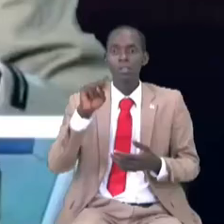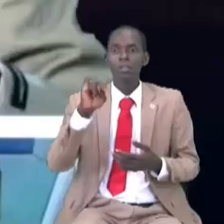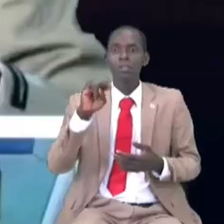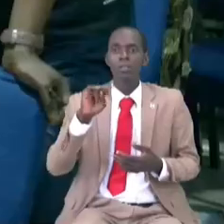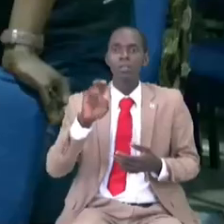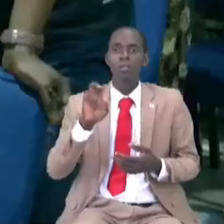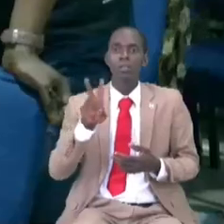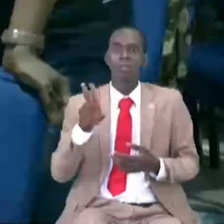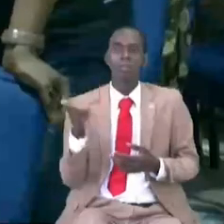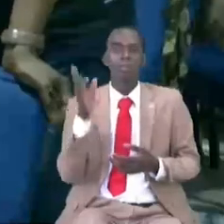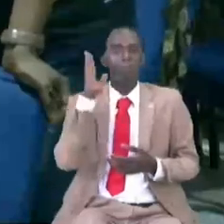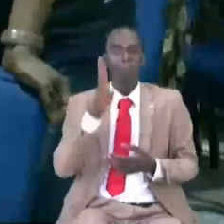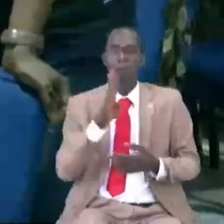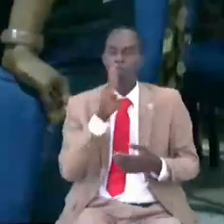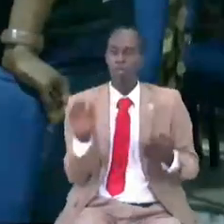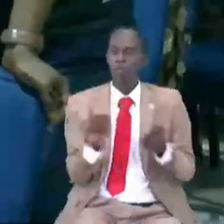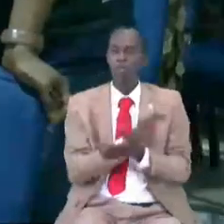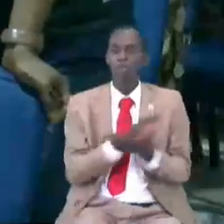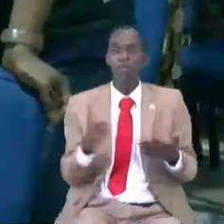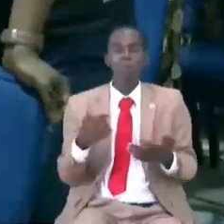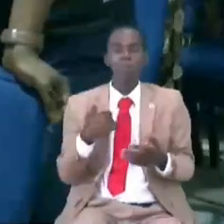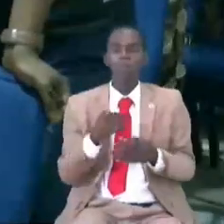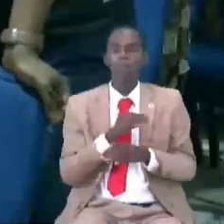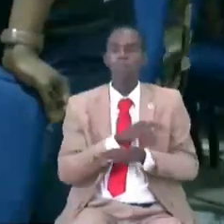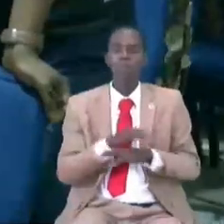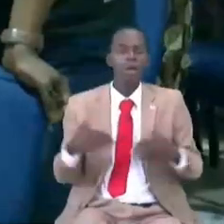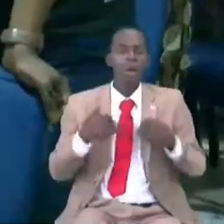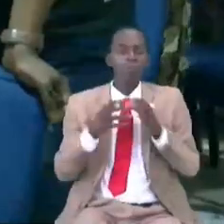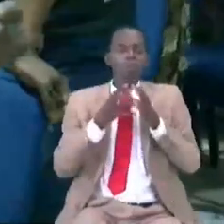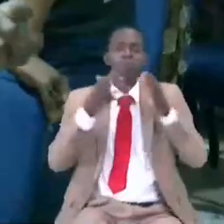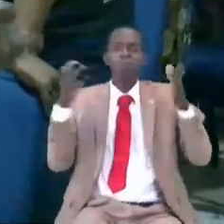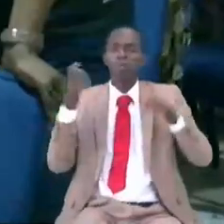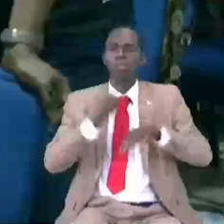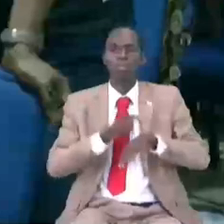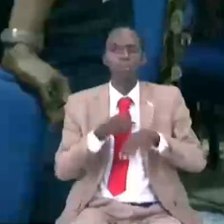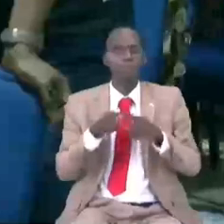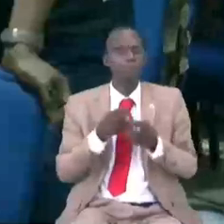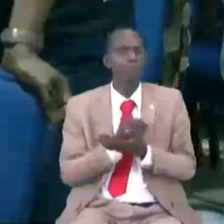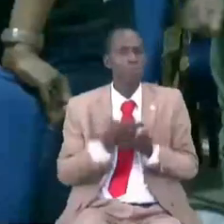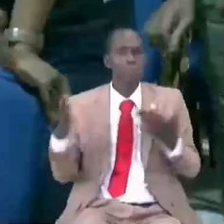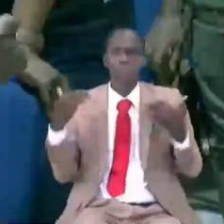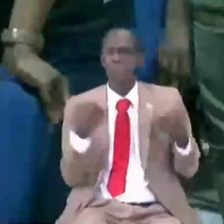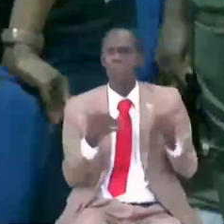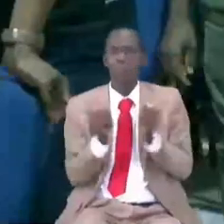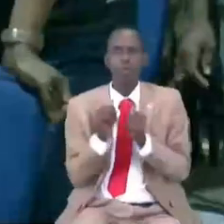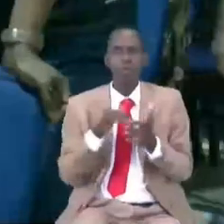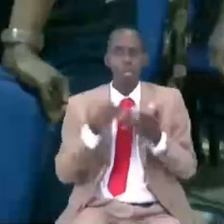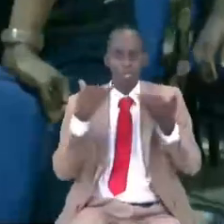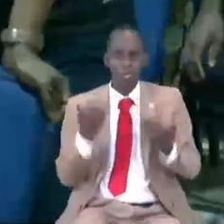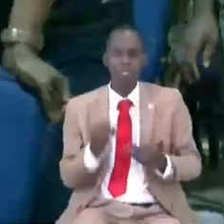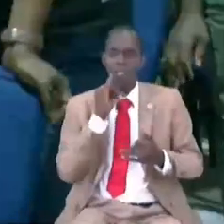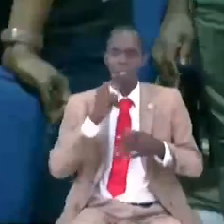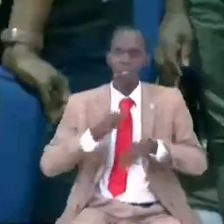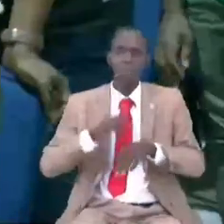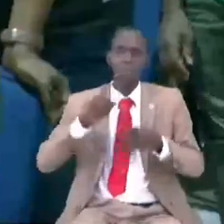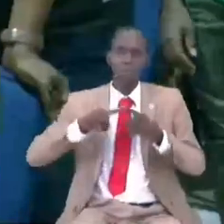n'avons pas assez de temps. C'est le moment pour nous de tenir, de prêcher, de crier.